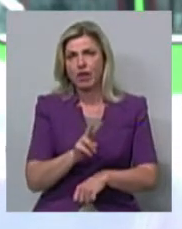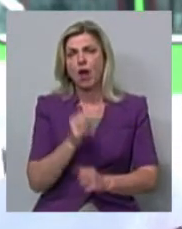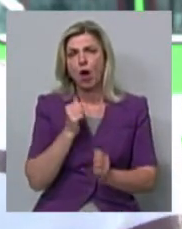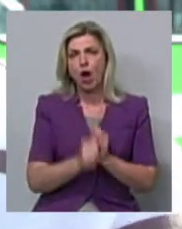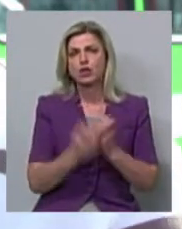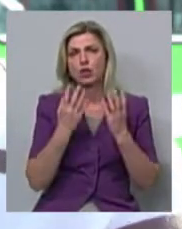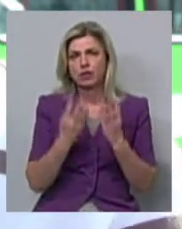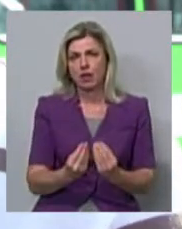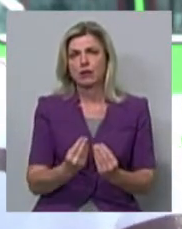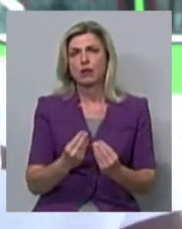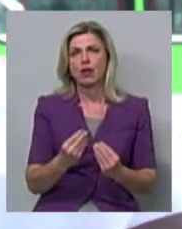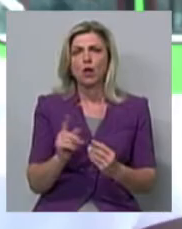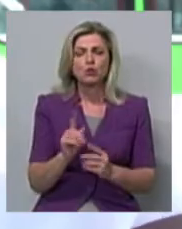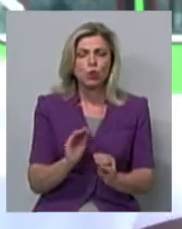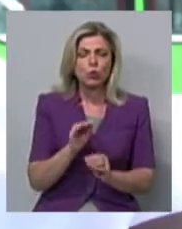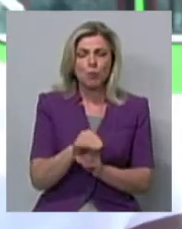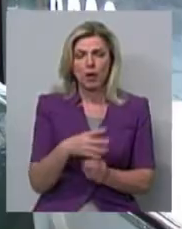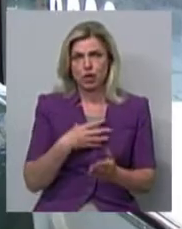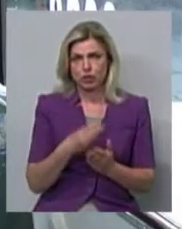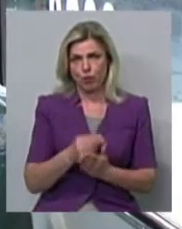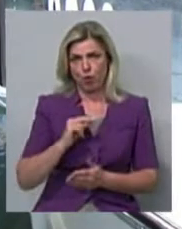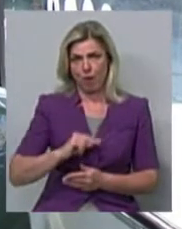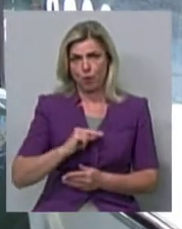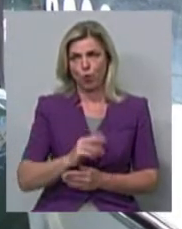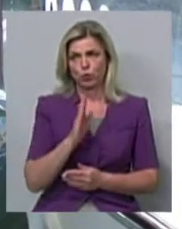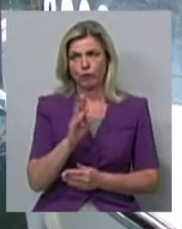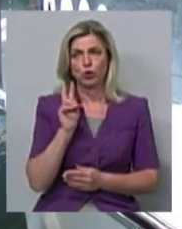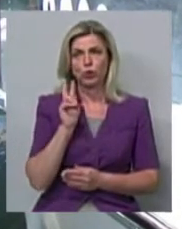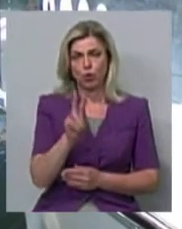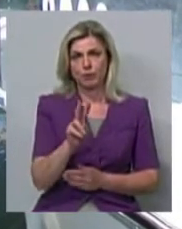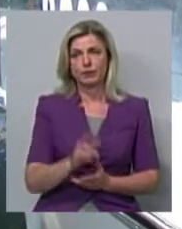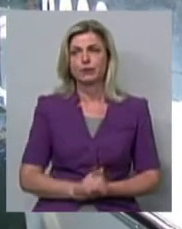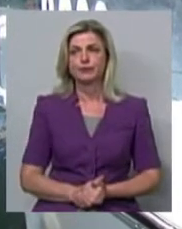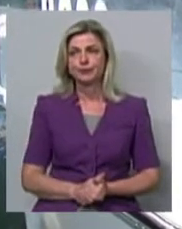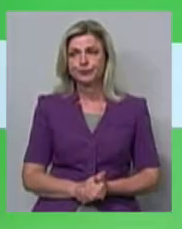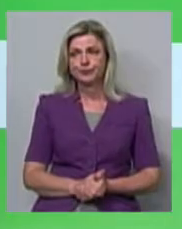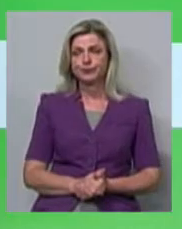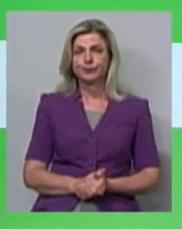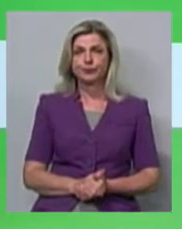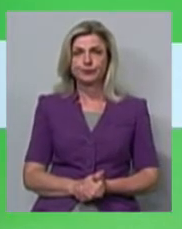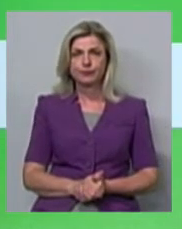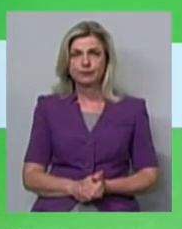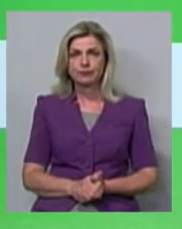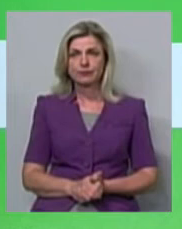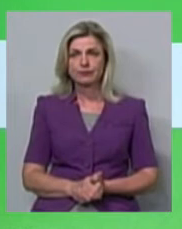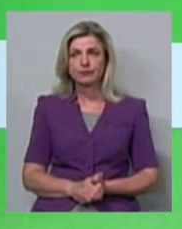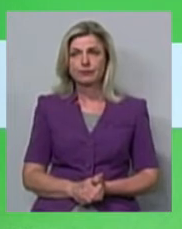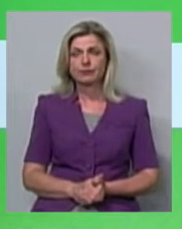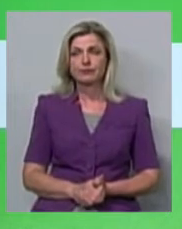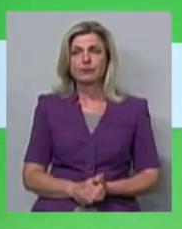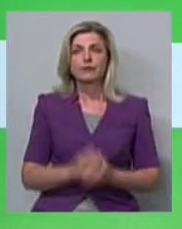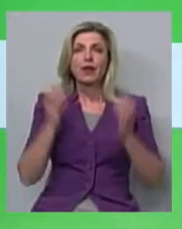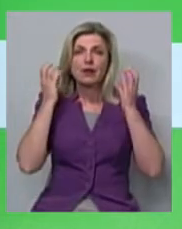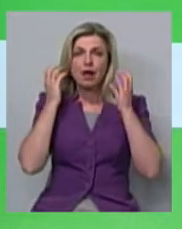кожного дня вкладував якусь роботу в цей тролейбус. Будьте уважні при вході та виході із тролейбуса. Робити посадку